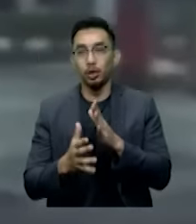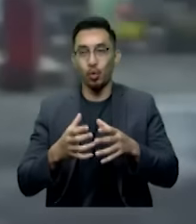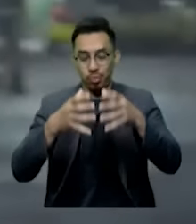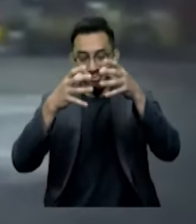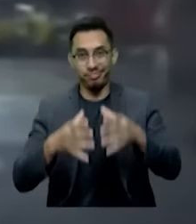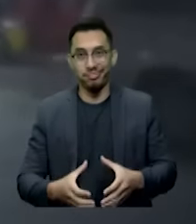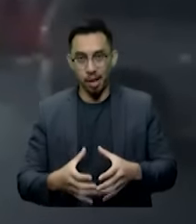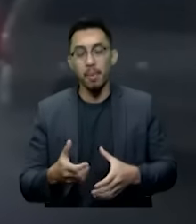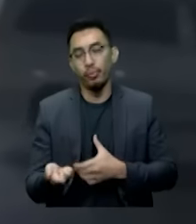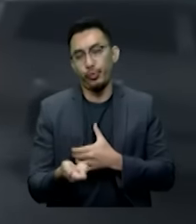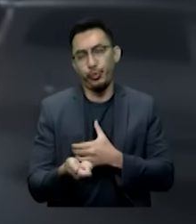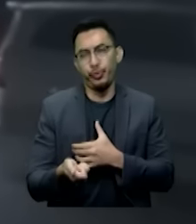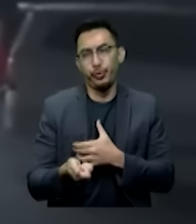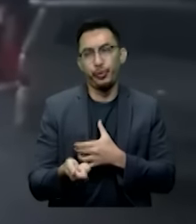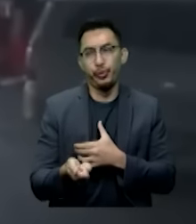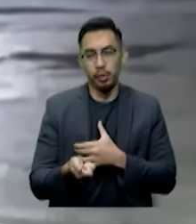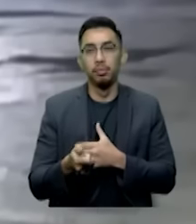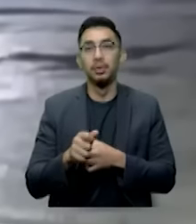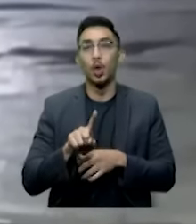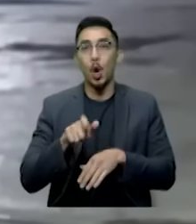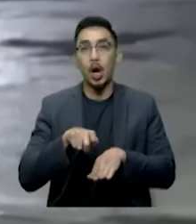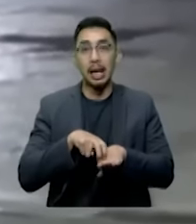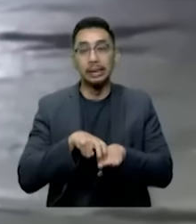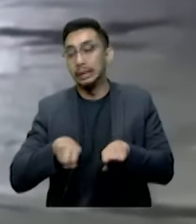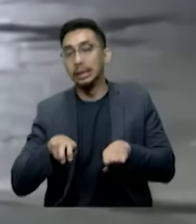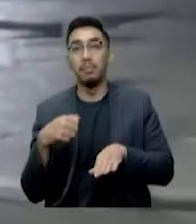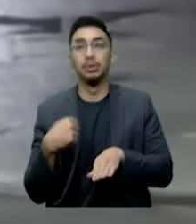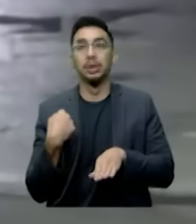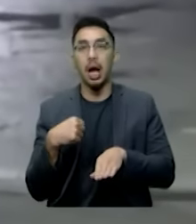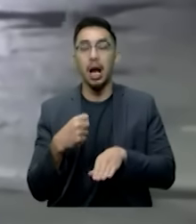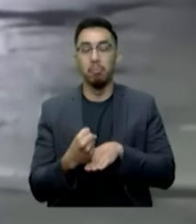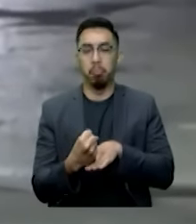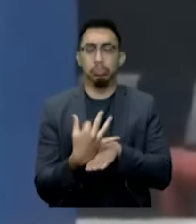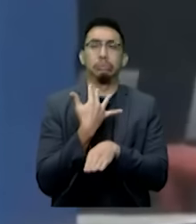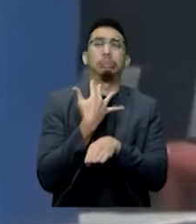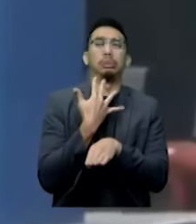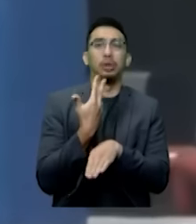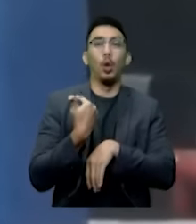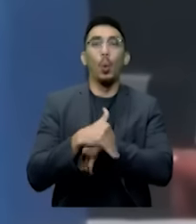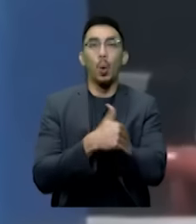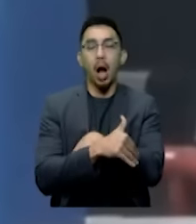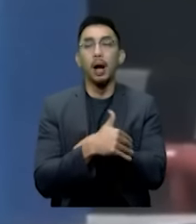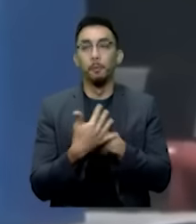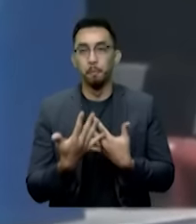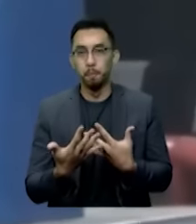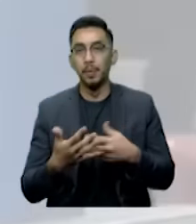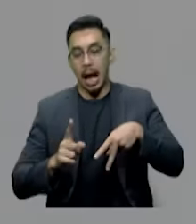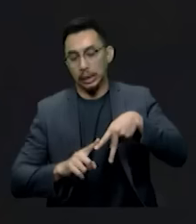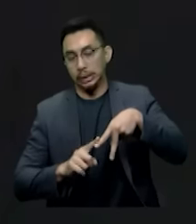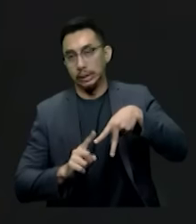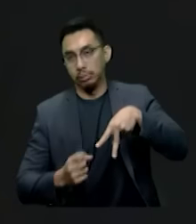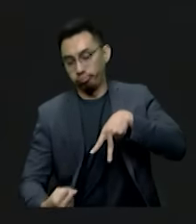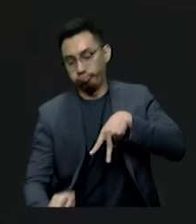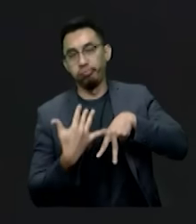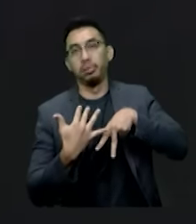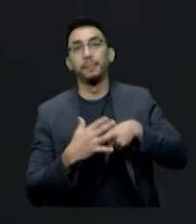seorang penumpang terjebak tidak bisa keluar dari dalam mobil, tersambar api hingga mengakibatkan luka bakar pada bagian kakinya. Macur